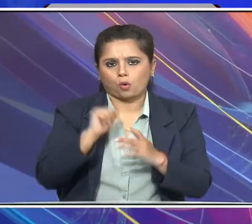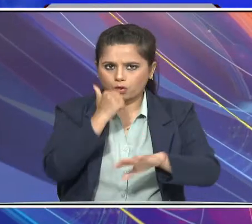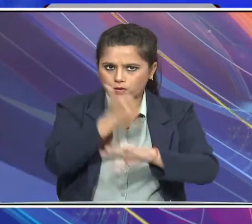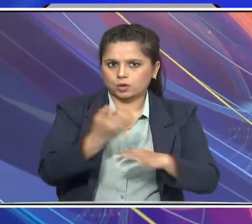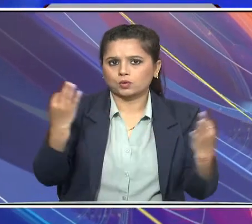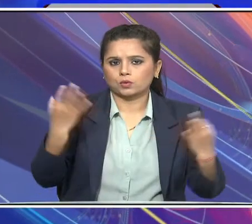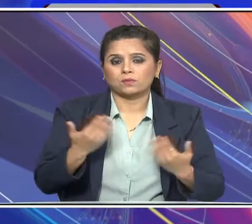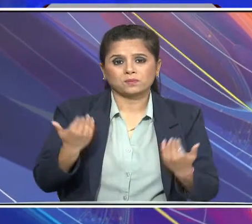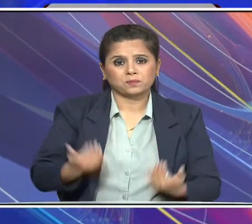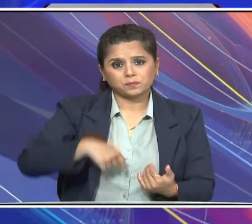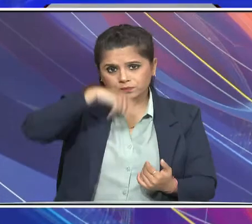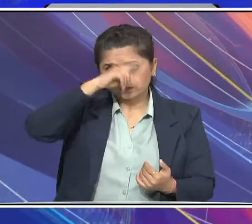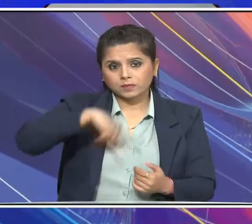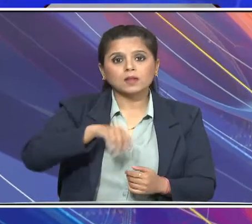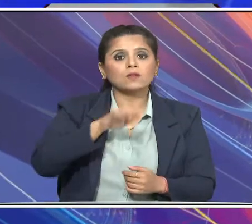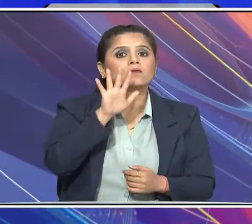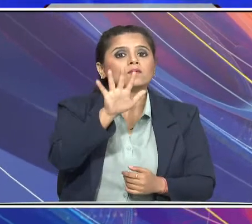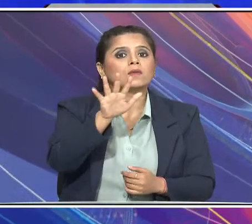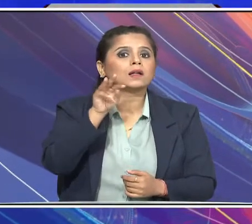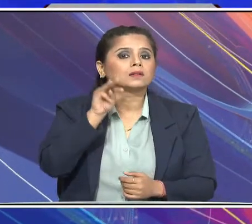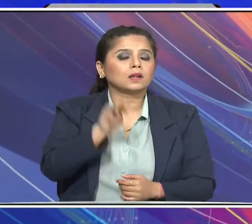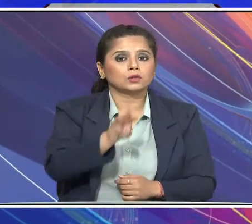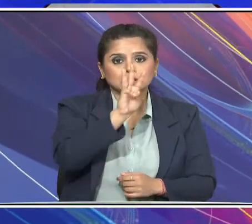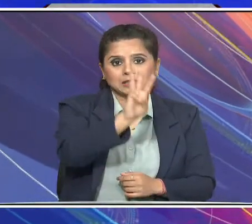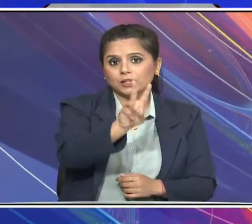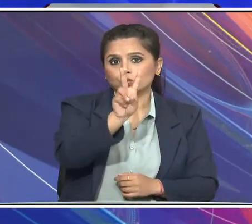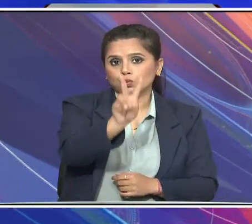आज 5324